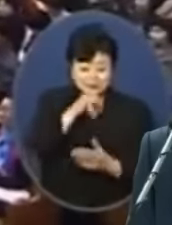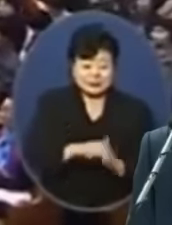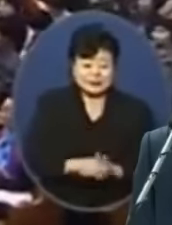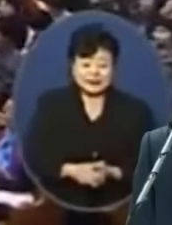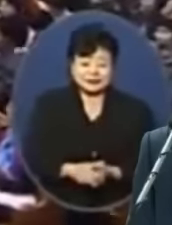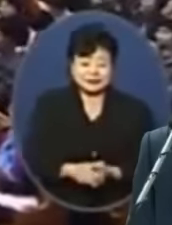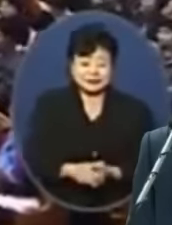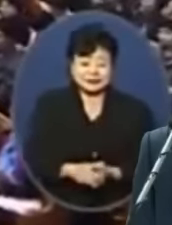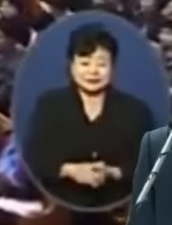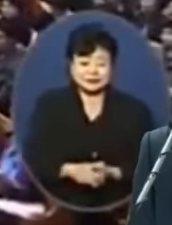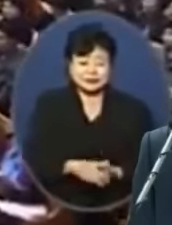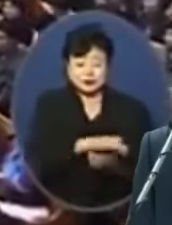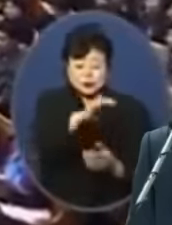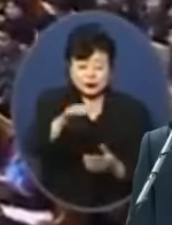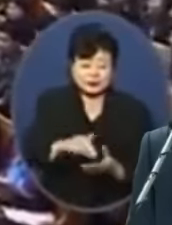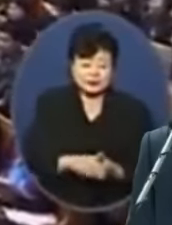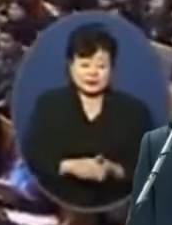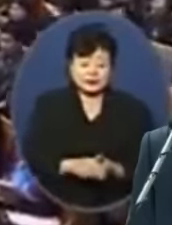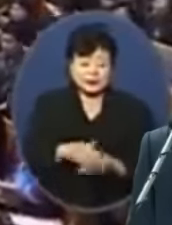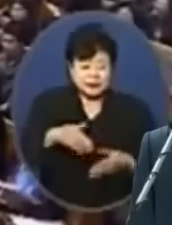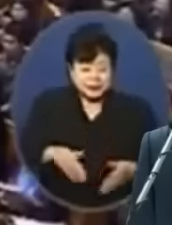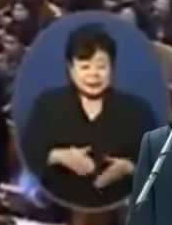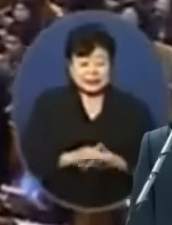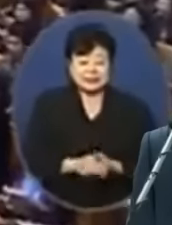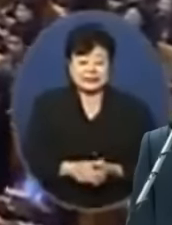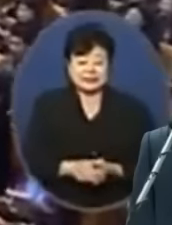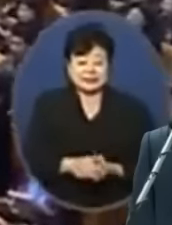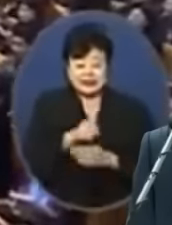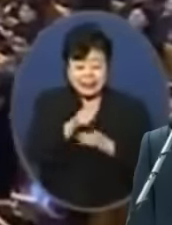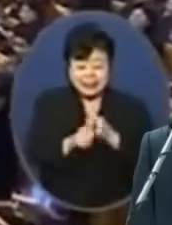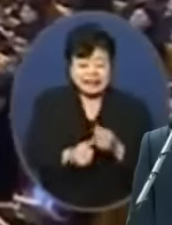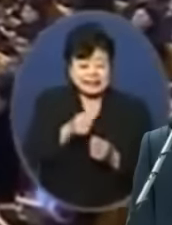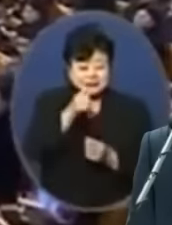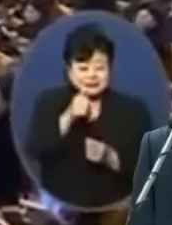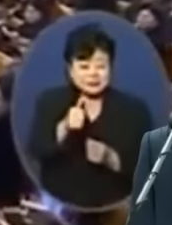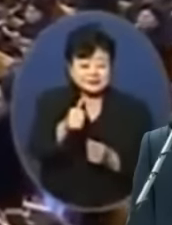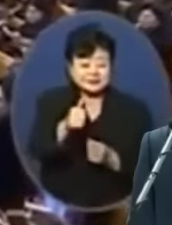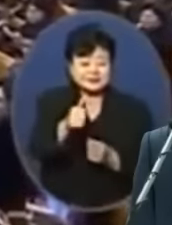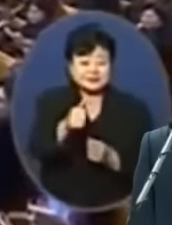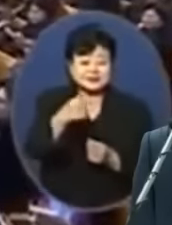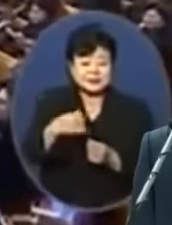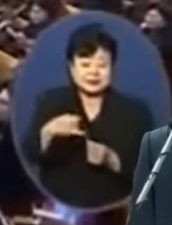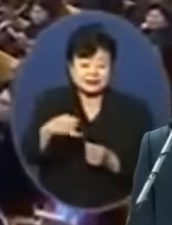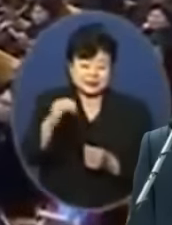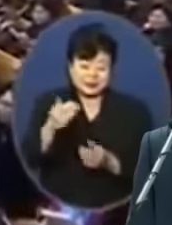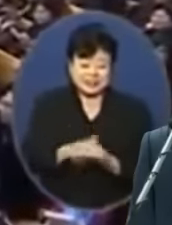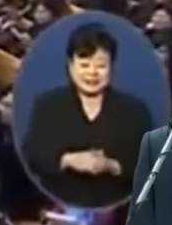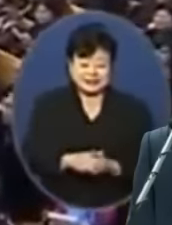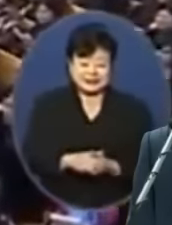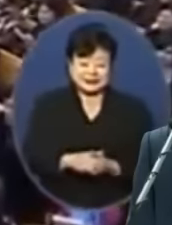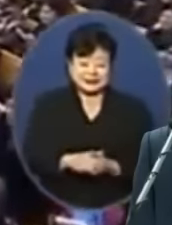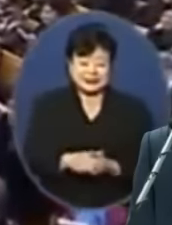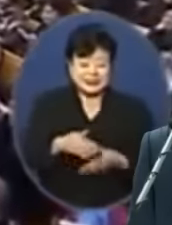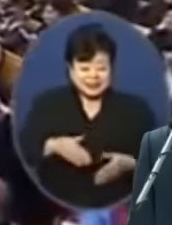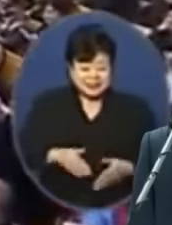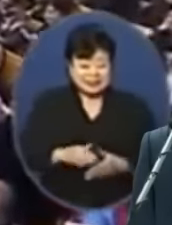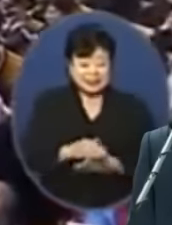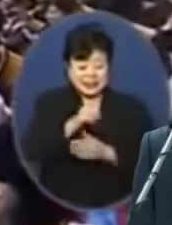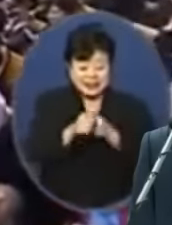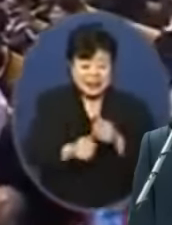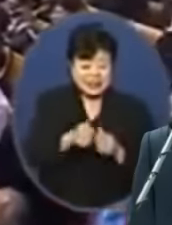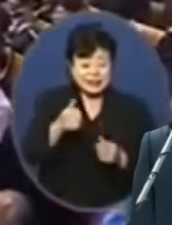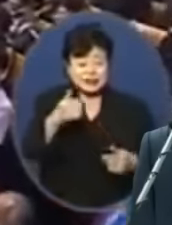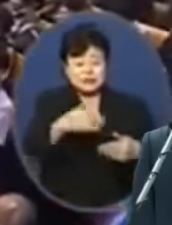것입니다. 우리는 태생이 하나님의 자녀들인 것입니다. 태생이